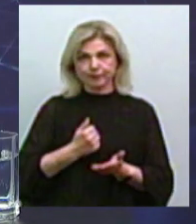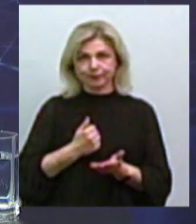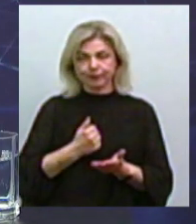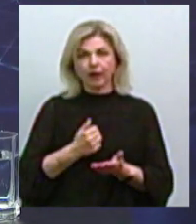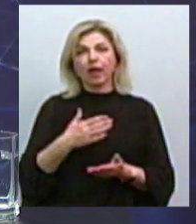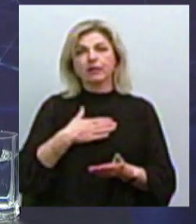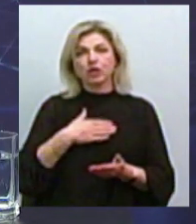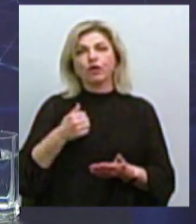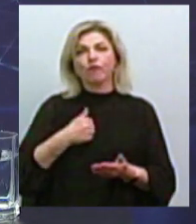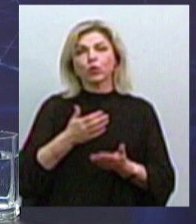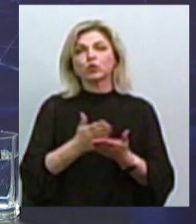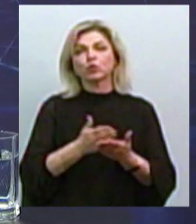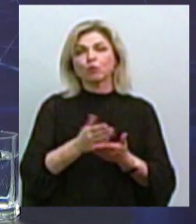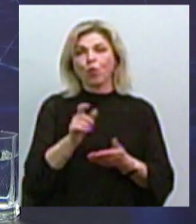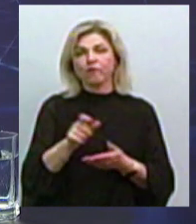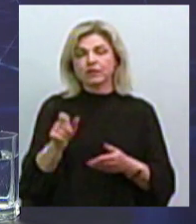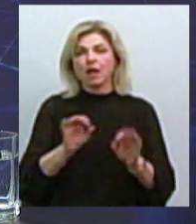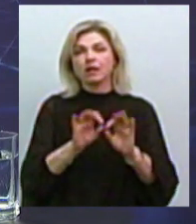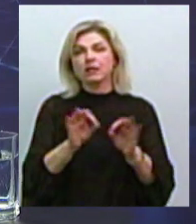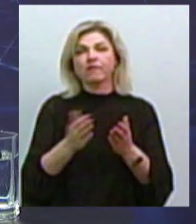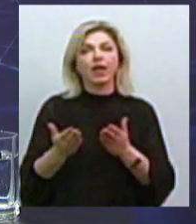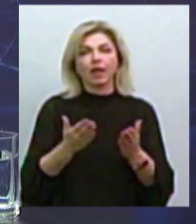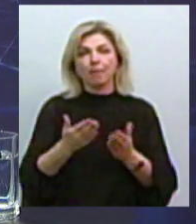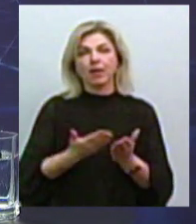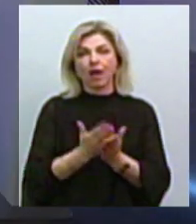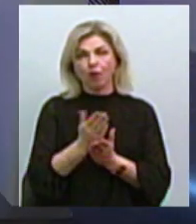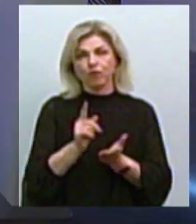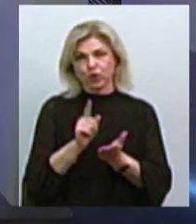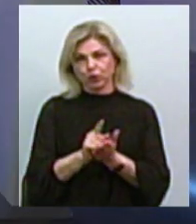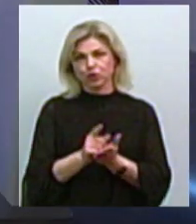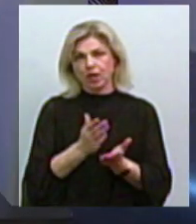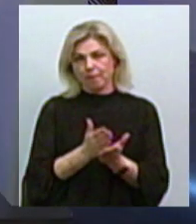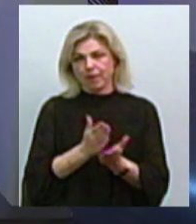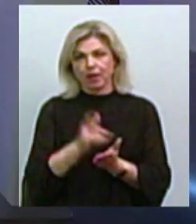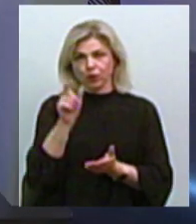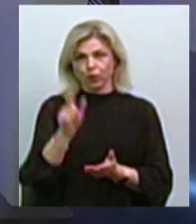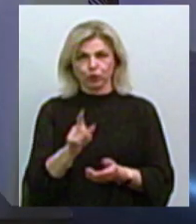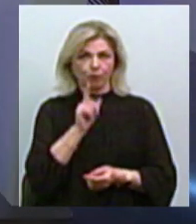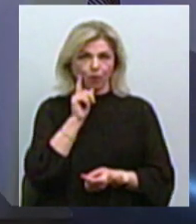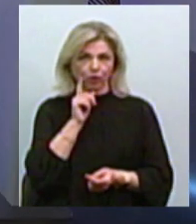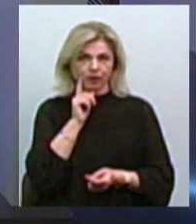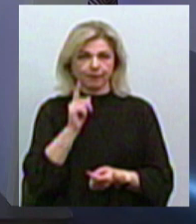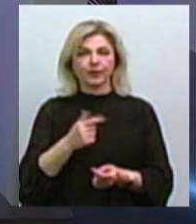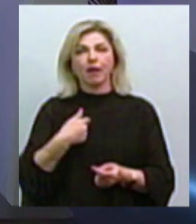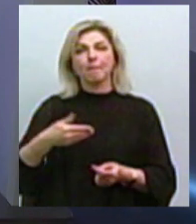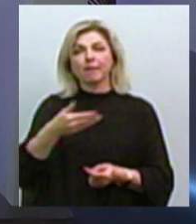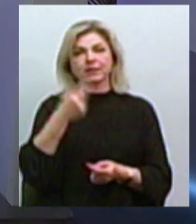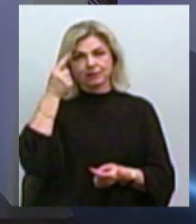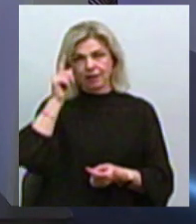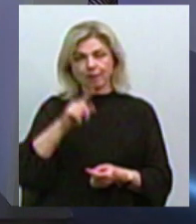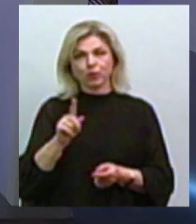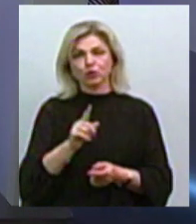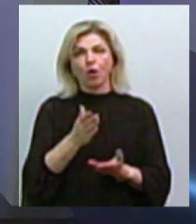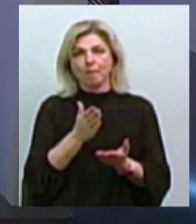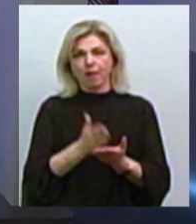Наші військовослужбовці розповідають, якими якостями повинна володіти людина молода. Так? Тобто ми знаємо, що мати